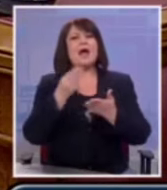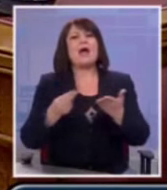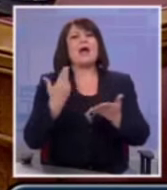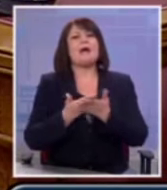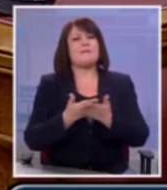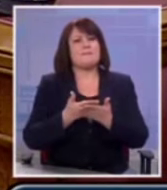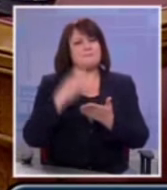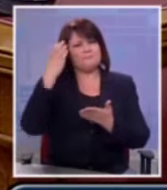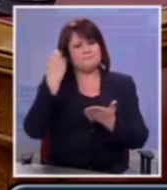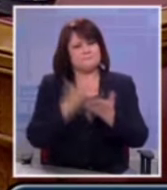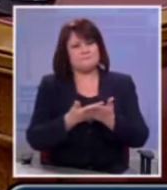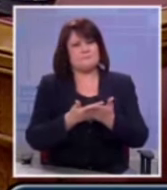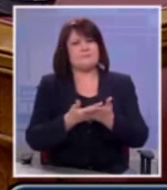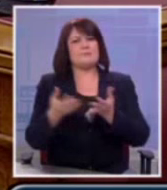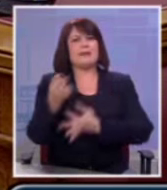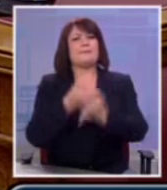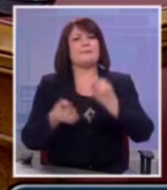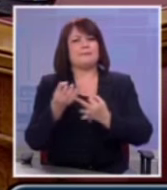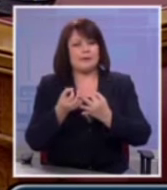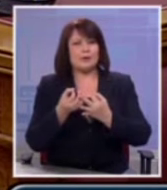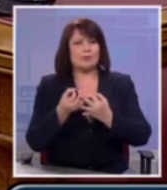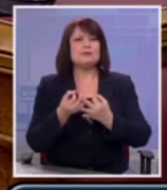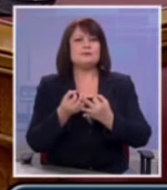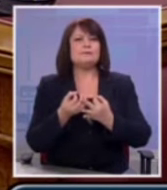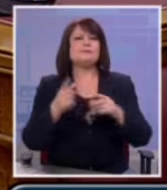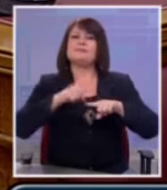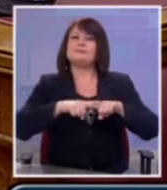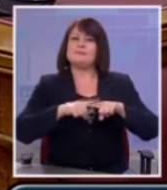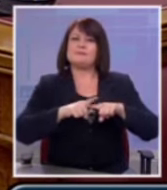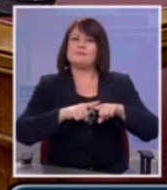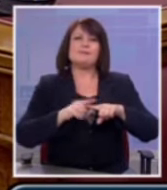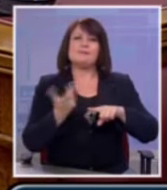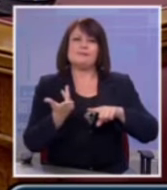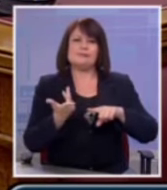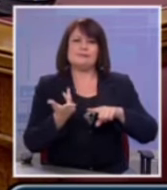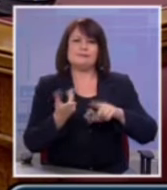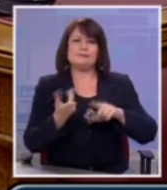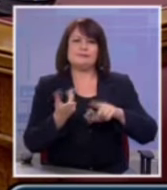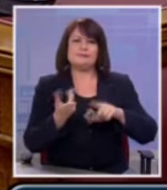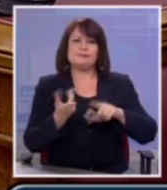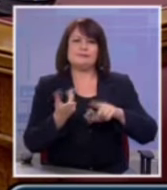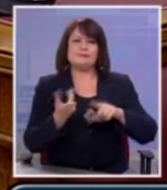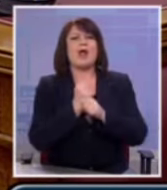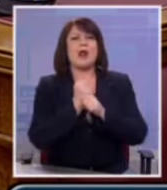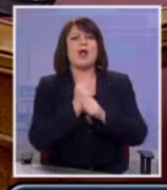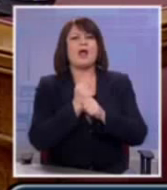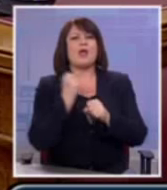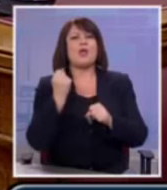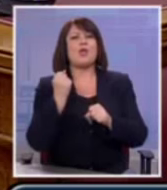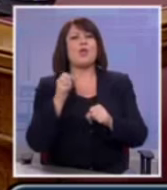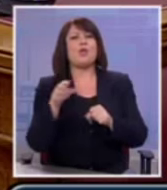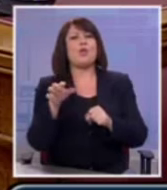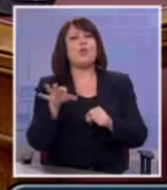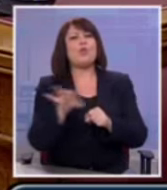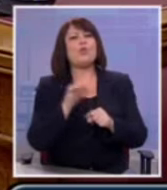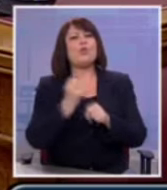επιστημονικά τεκμηριωμένα ότι η Ελλάδα βρίσκεται από άποψη ευελιξίας αγοράς εργασίας στο ίδιο επίπεδο σήμερα